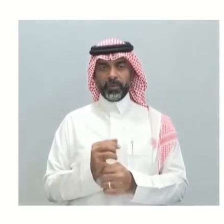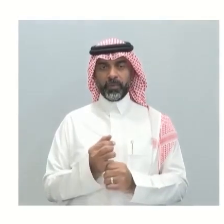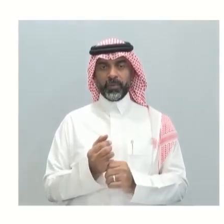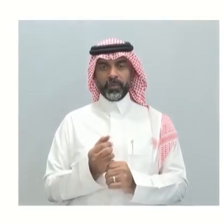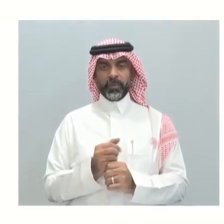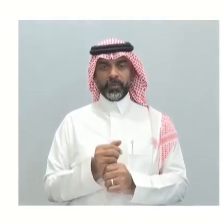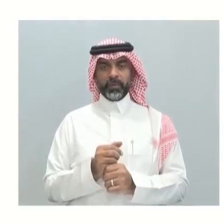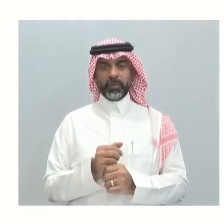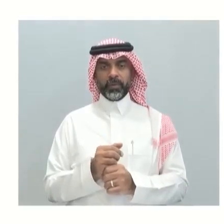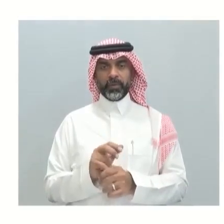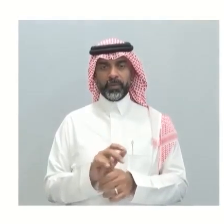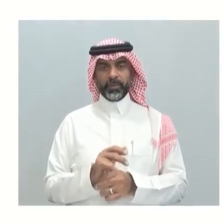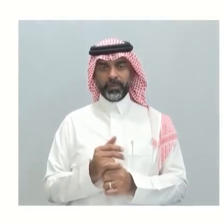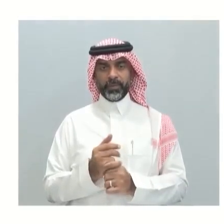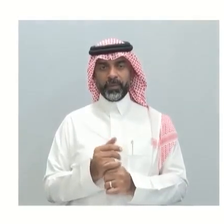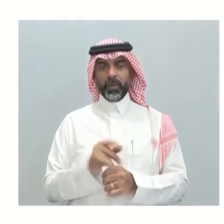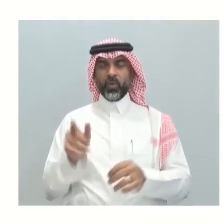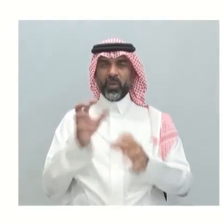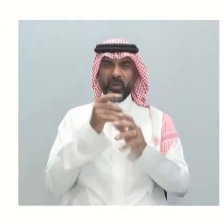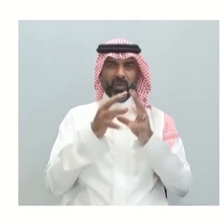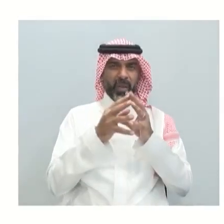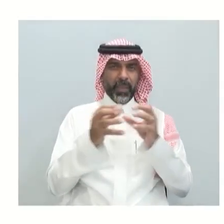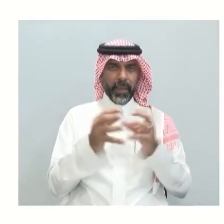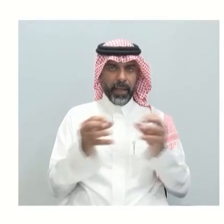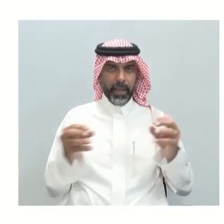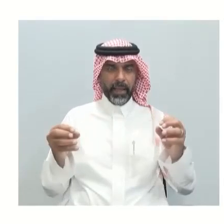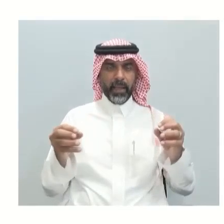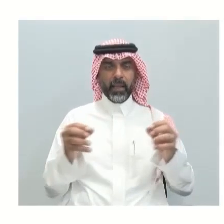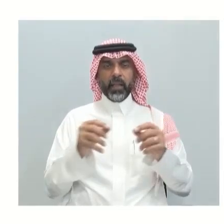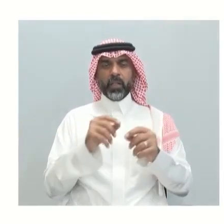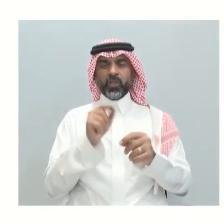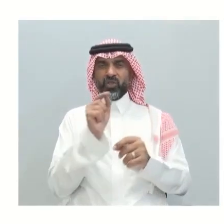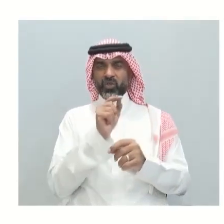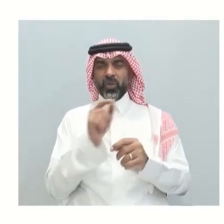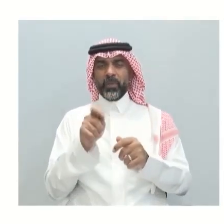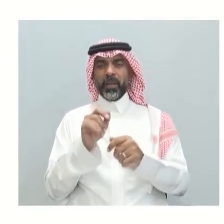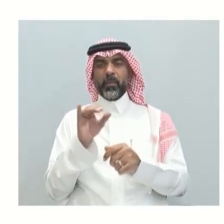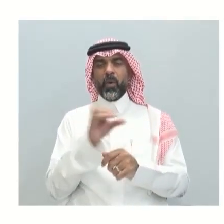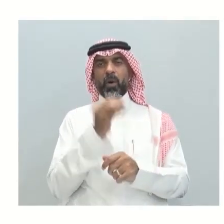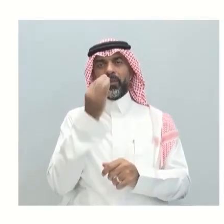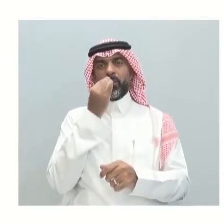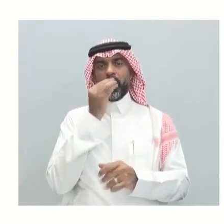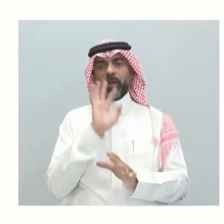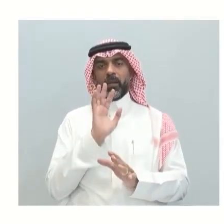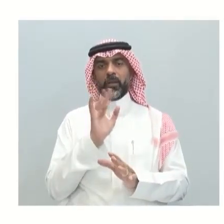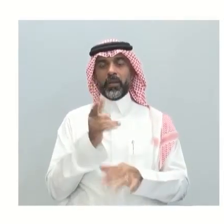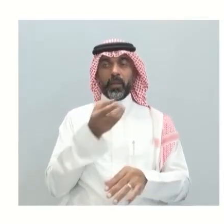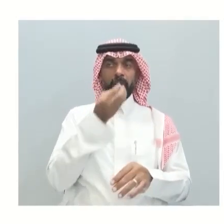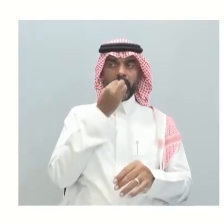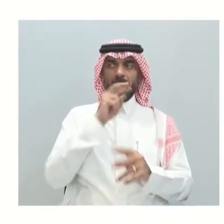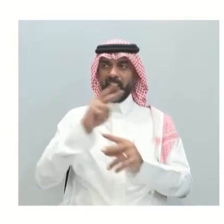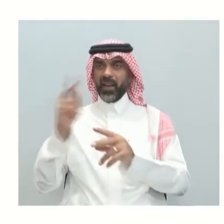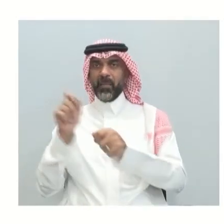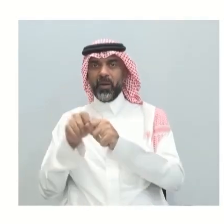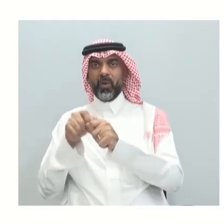عضويه تعمل المحليات على تحليل المركبات العضويه لتوفر المواد المغذيه للمنتجات هنا كانه يثبت لنا هذا